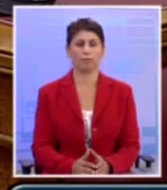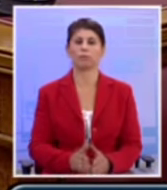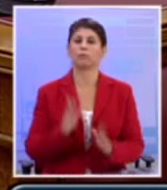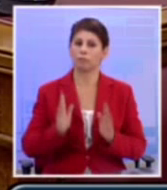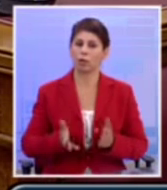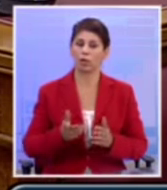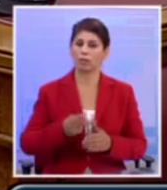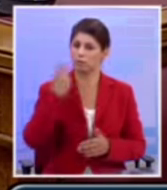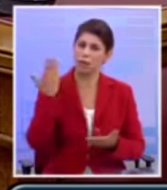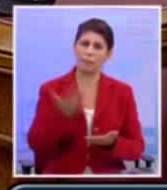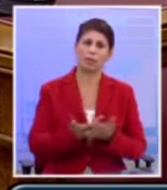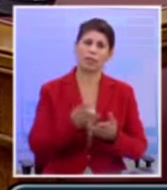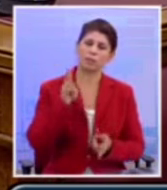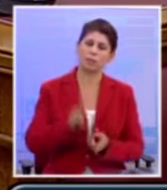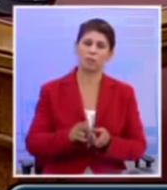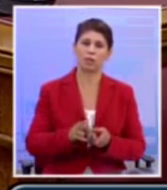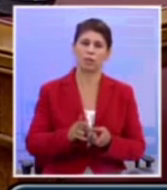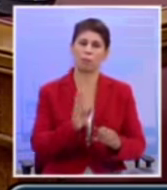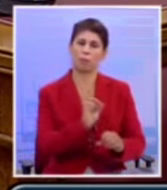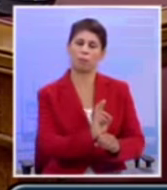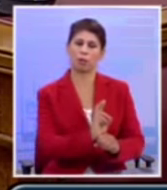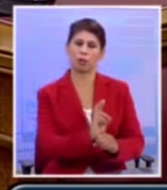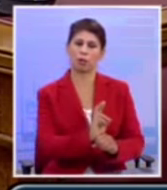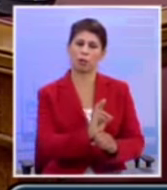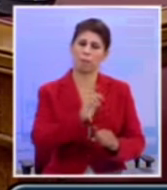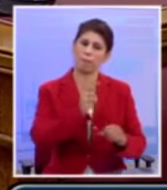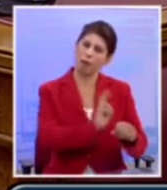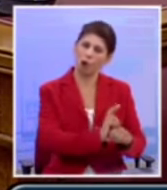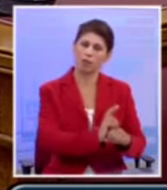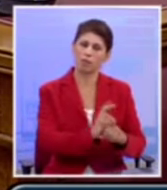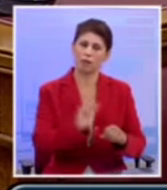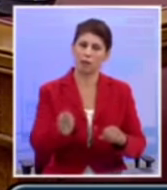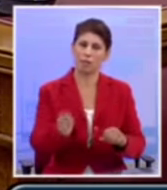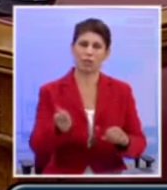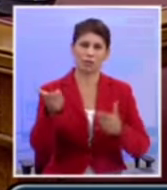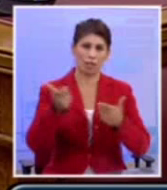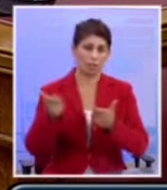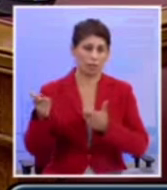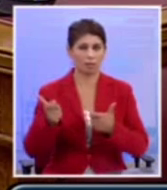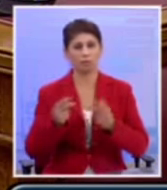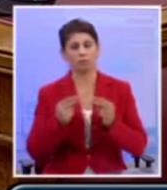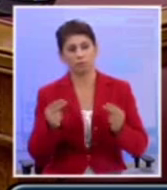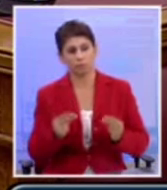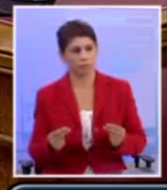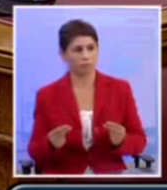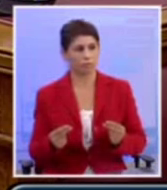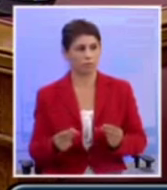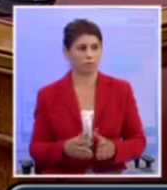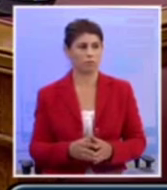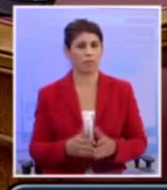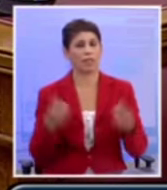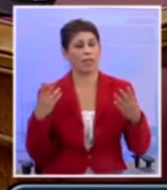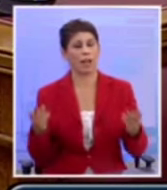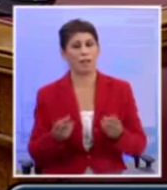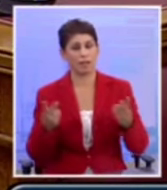απαιτήσει ένα μικρότερο πρωτογενές πλεόνασμα για να αποπληρώσει τα δάνειά της τα προηγούμενα. Επομένως, επειδή θα